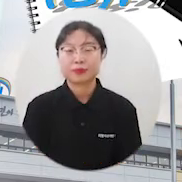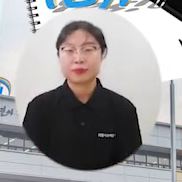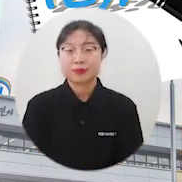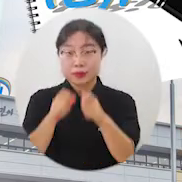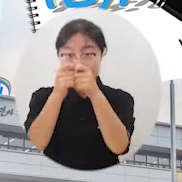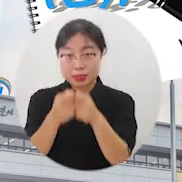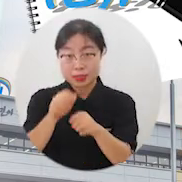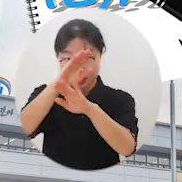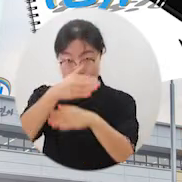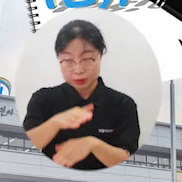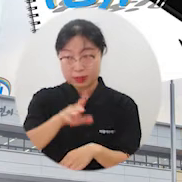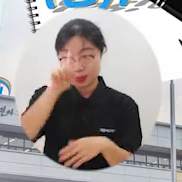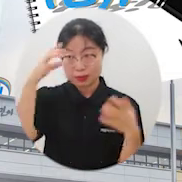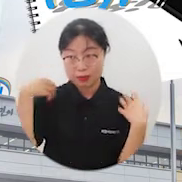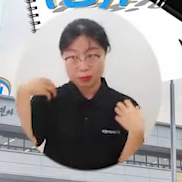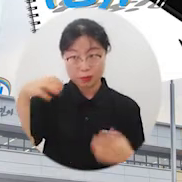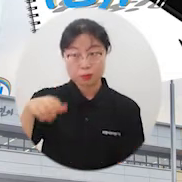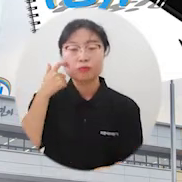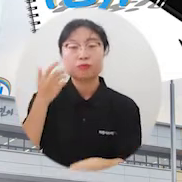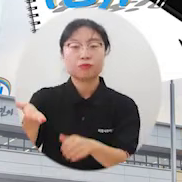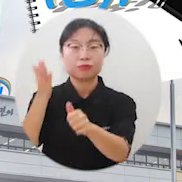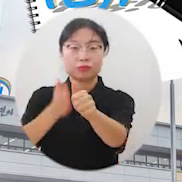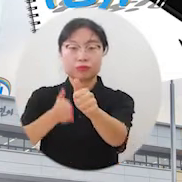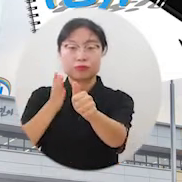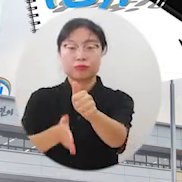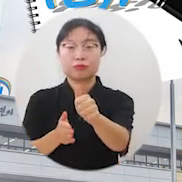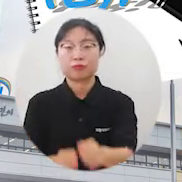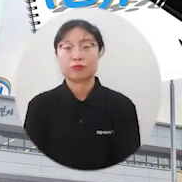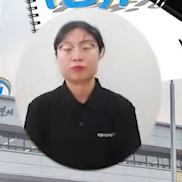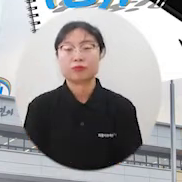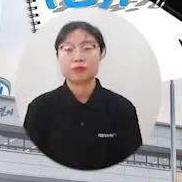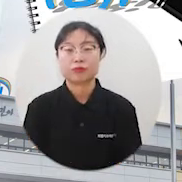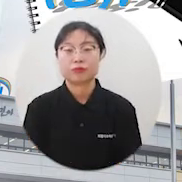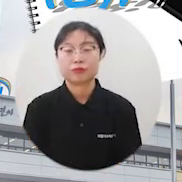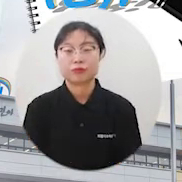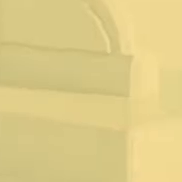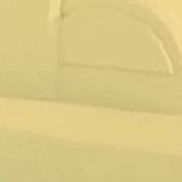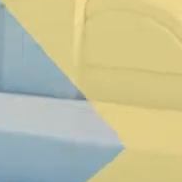예약 및 문의사항은 의왕시 육아종합지원센터로 연락 바랍니다.